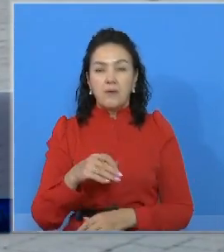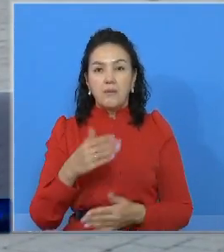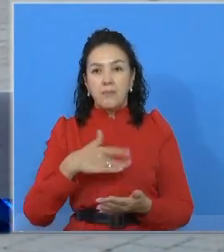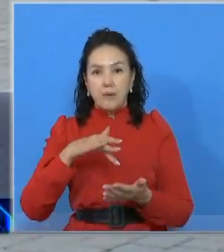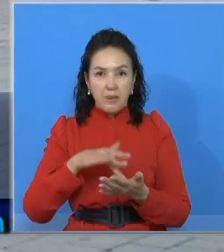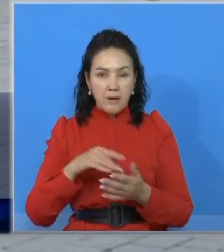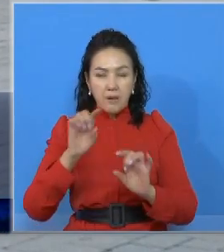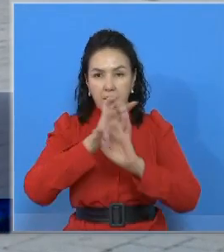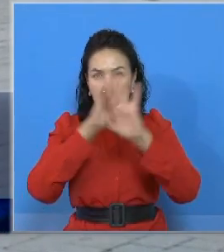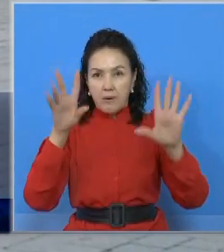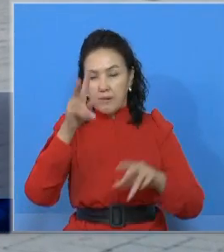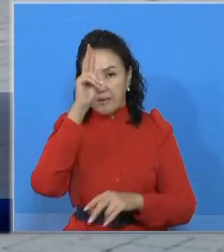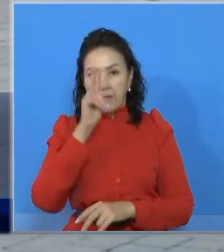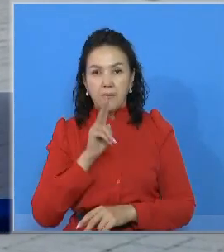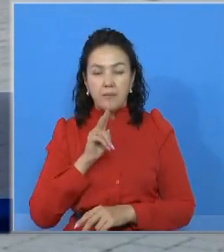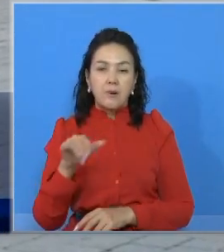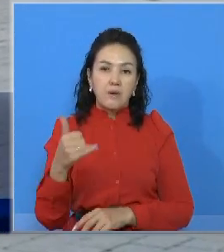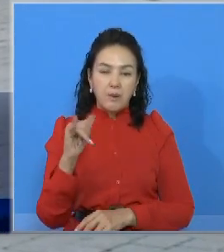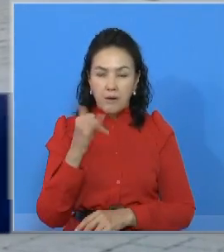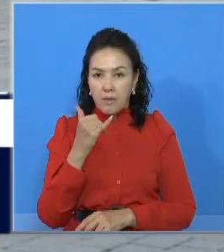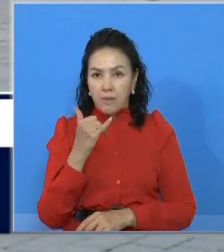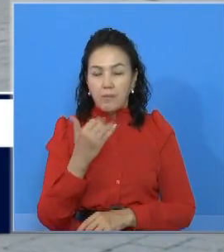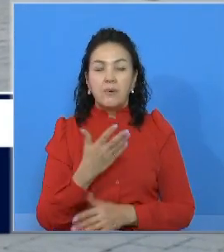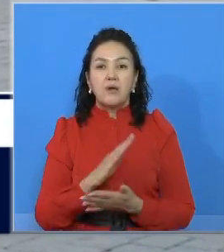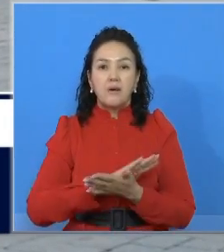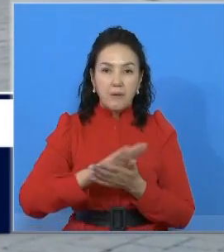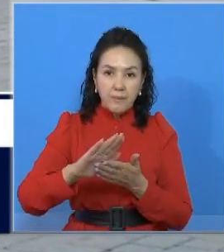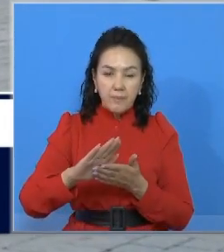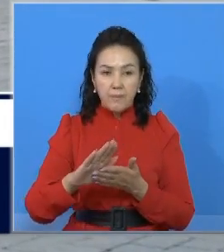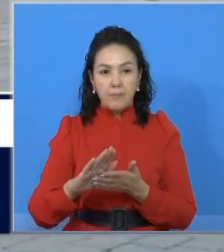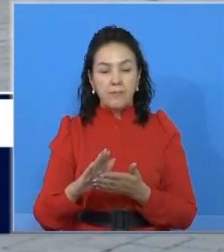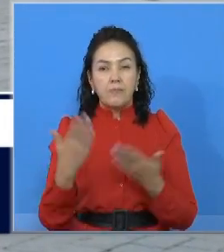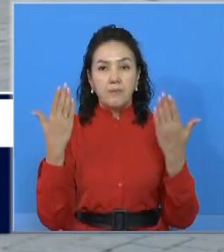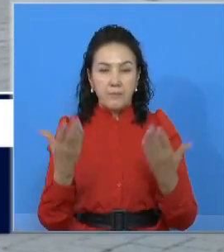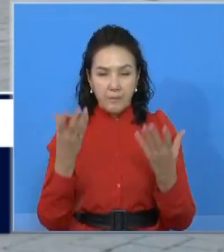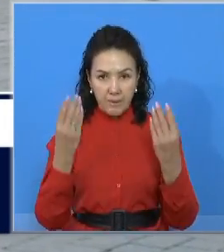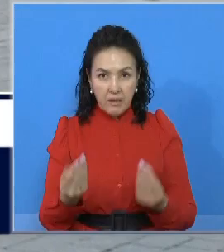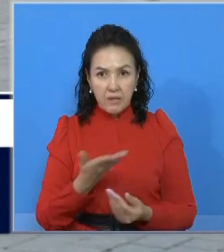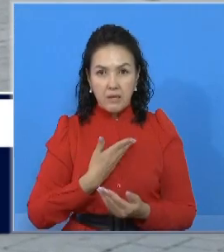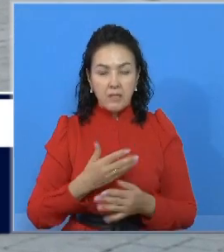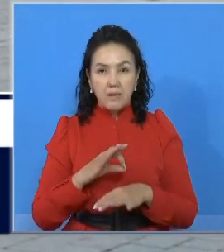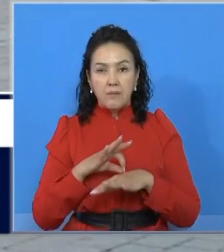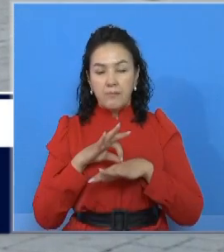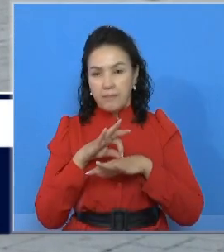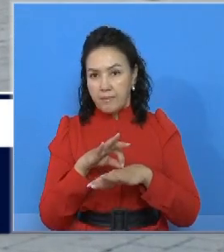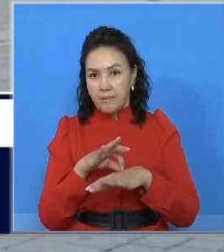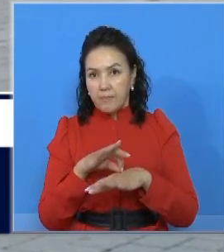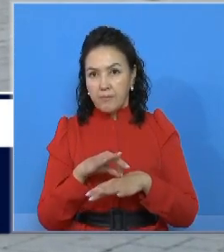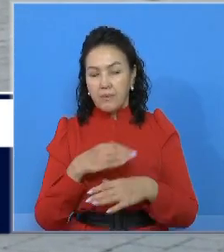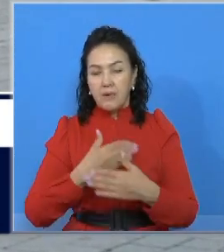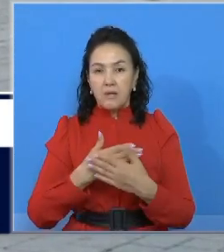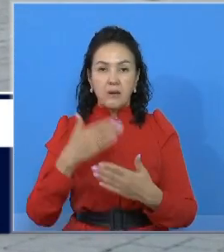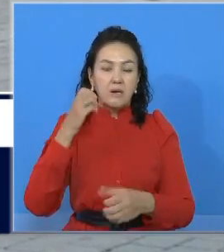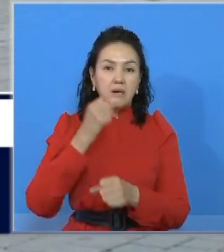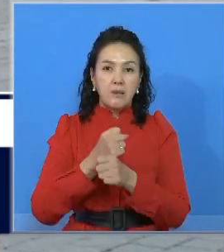городе, объявлен двухмесячник по субботникам, по санитарной очистке. На сегодняшний день нами проводится активная